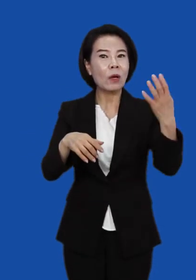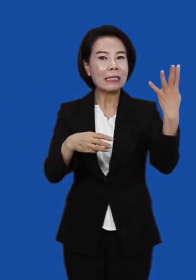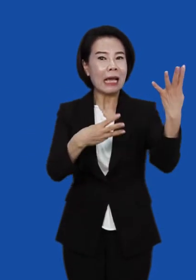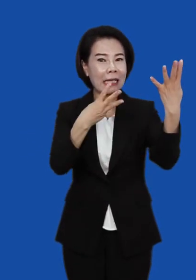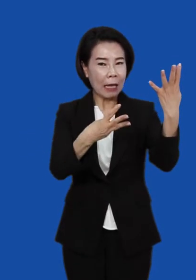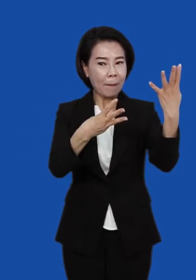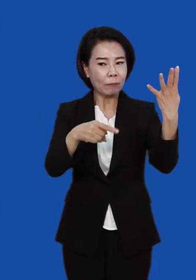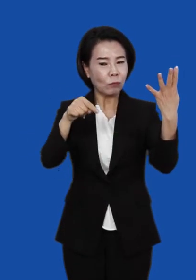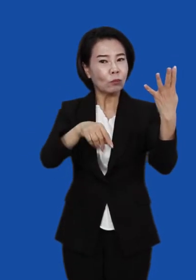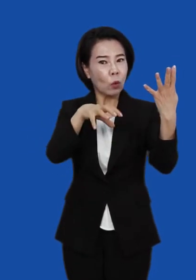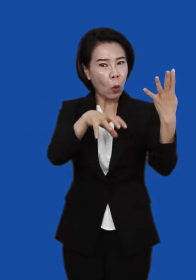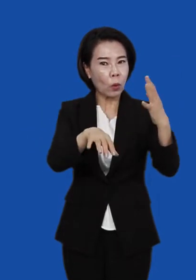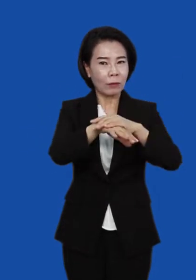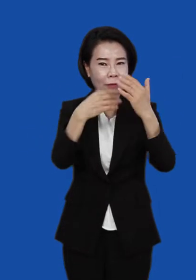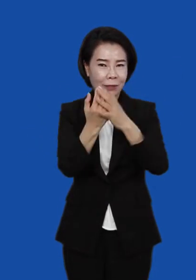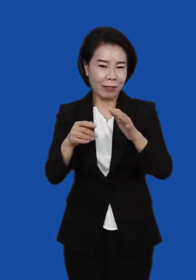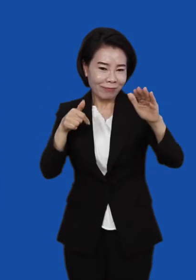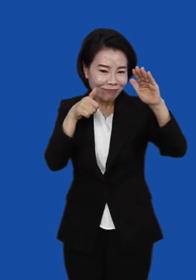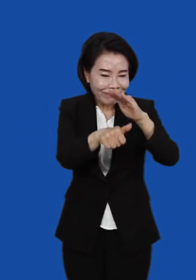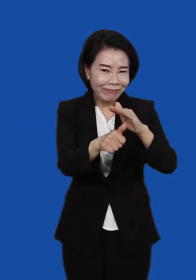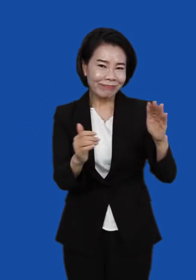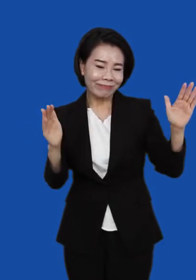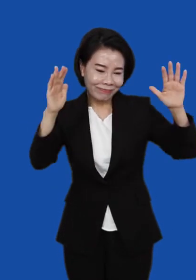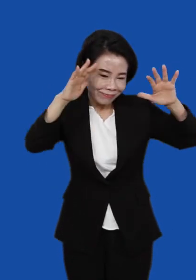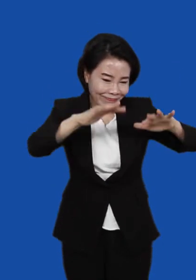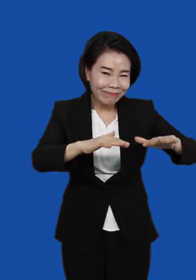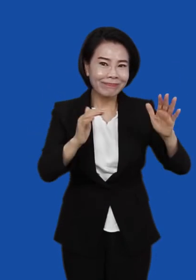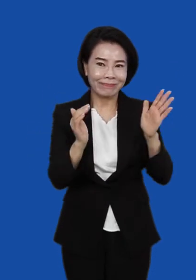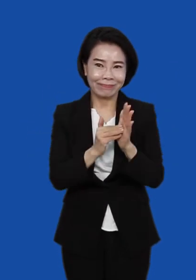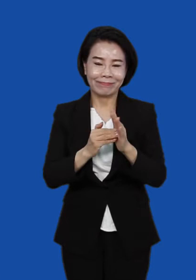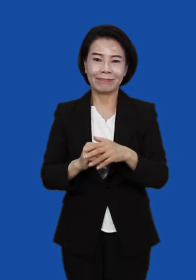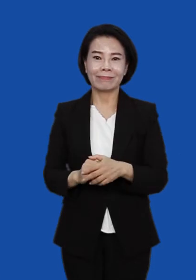4.3 평화공원 위령재단을 찾아 참배했습니다.